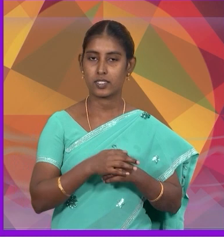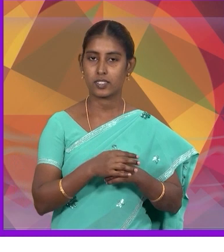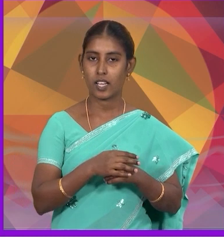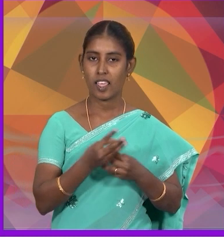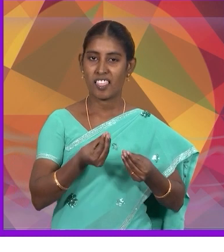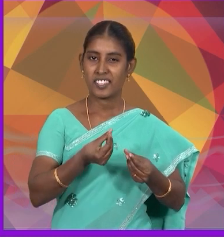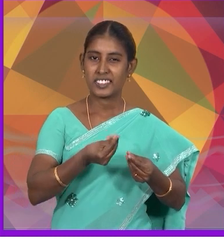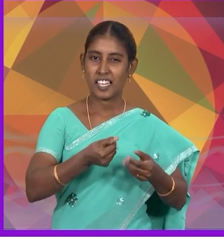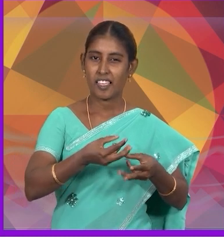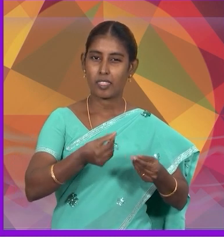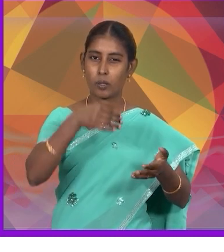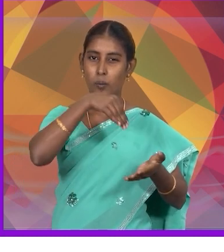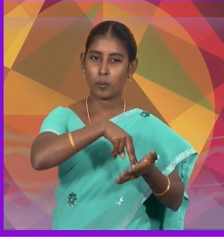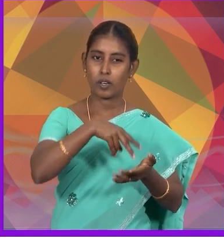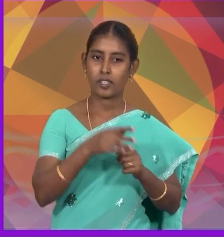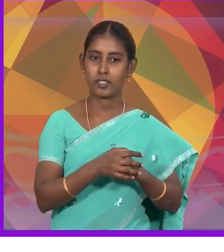இறங்குறாங்க.